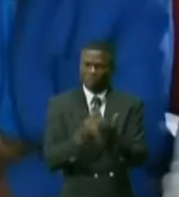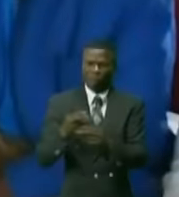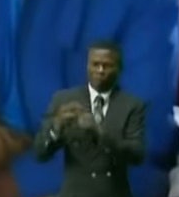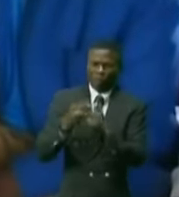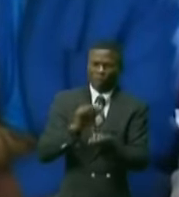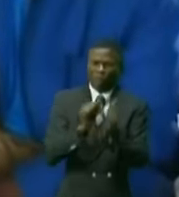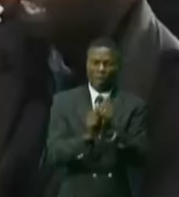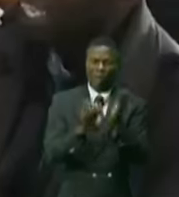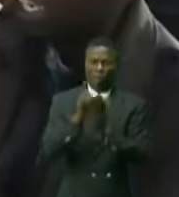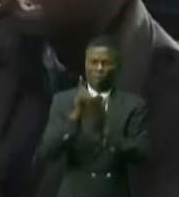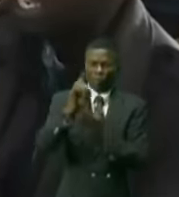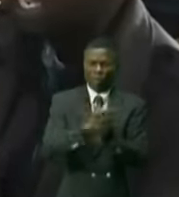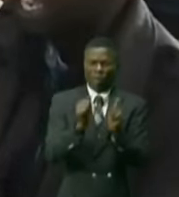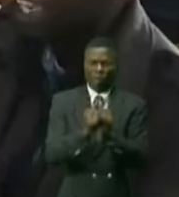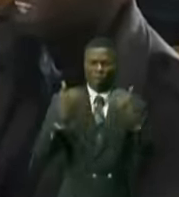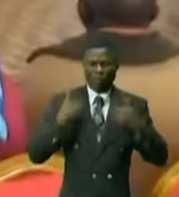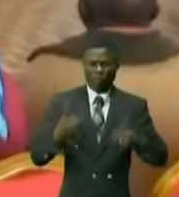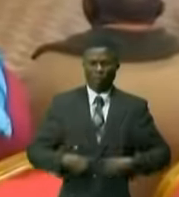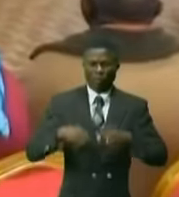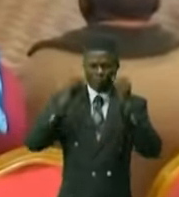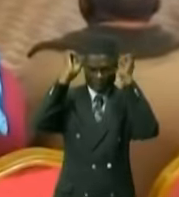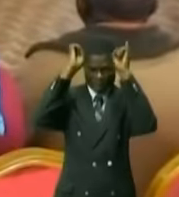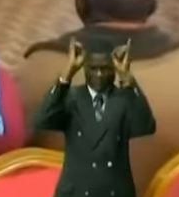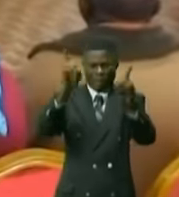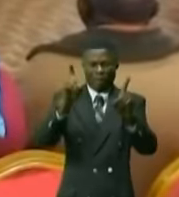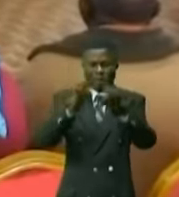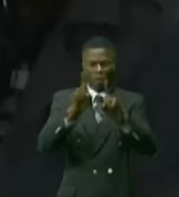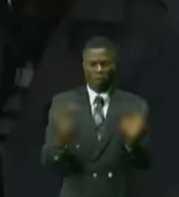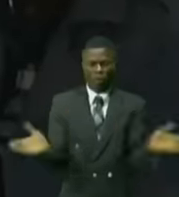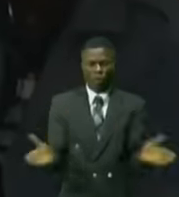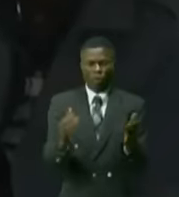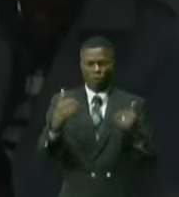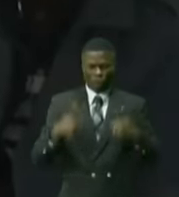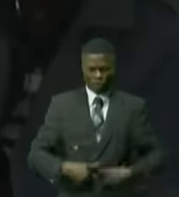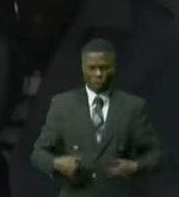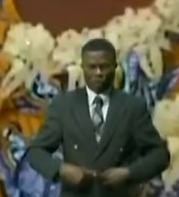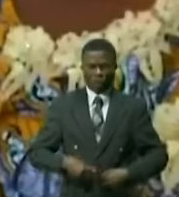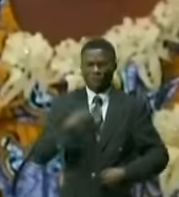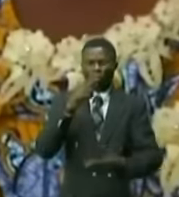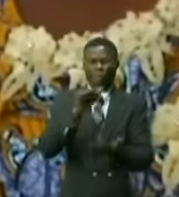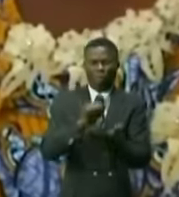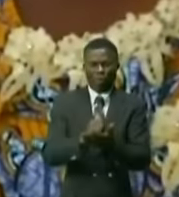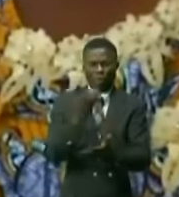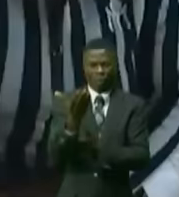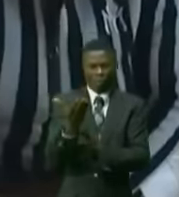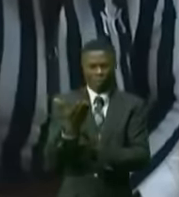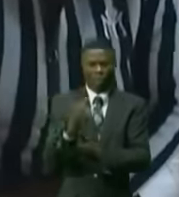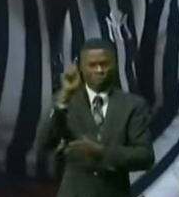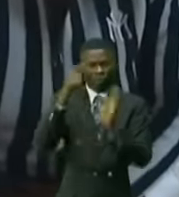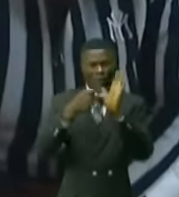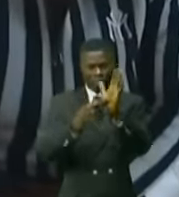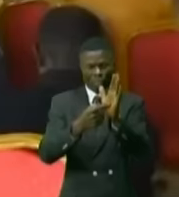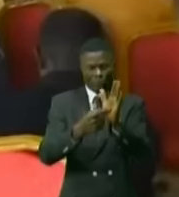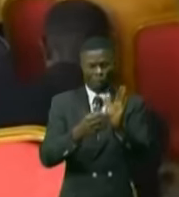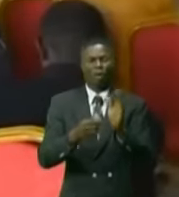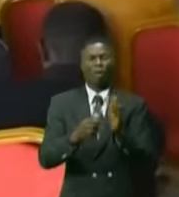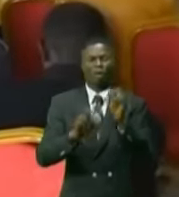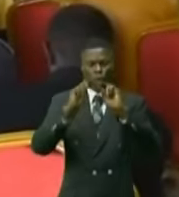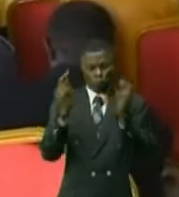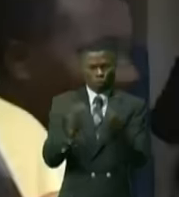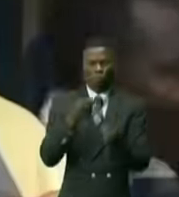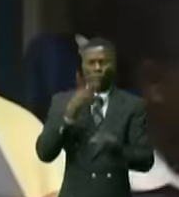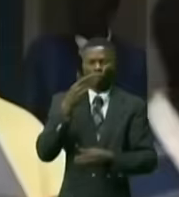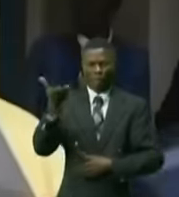de développement, de santé, d'éducation et d'encadrement des jeunes étaient au centre de ces audiences, comme les témoignent ici quelques représentants des